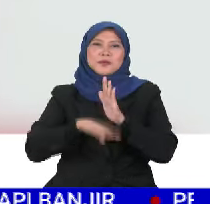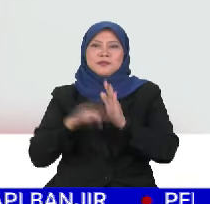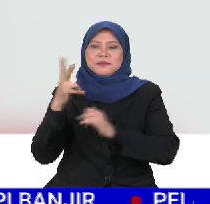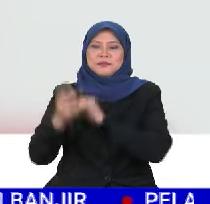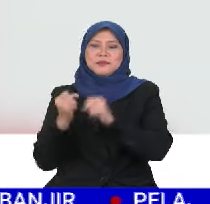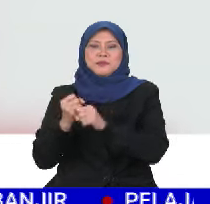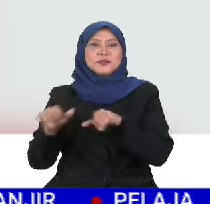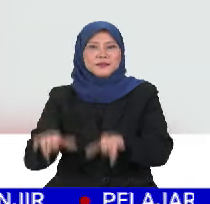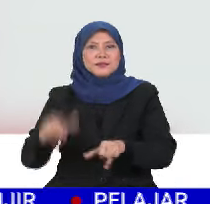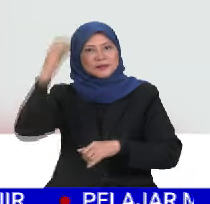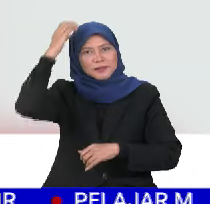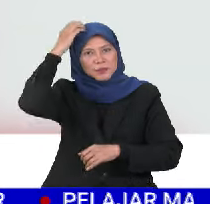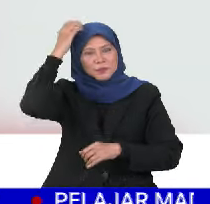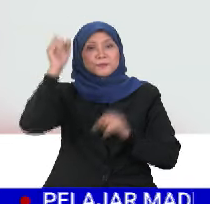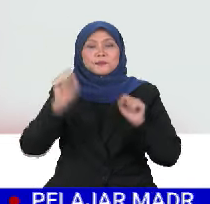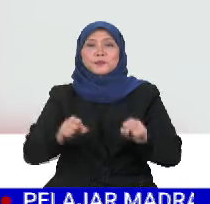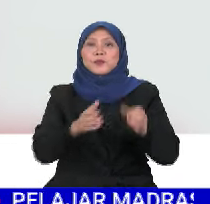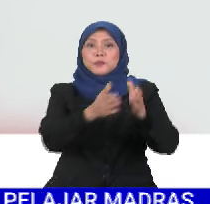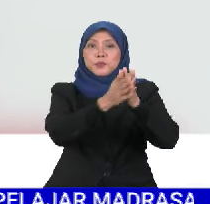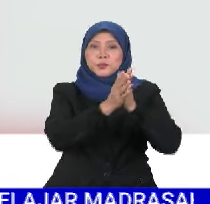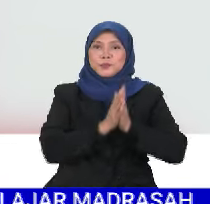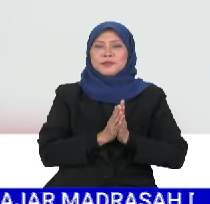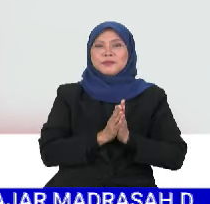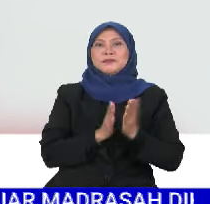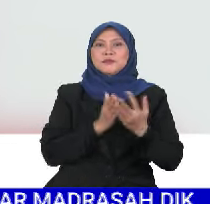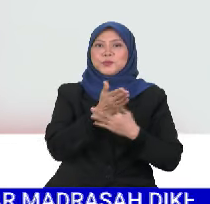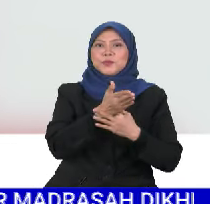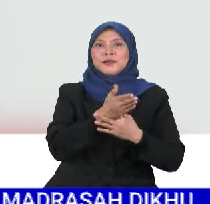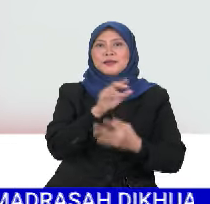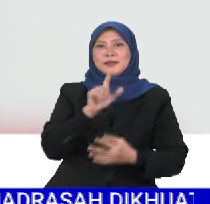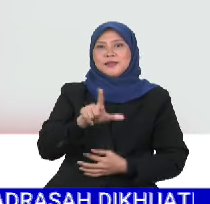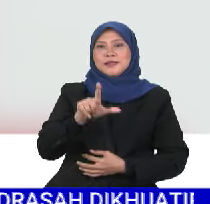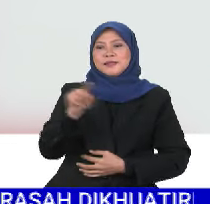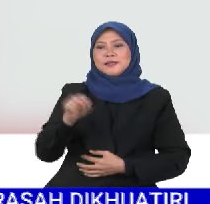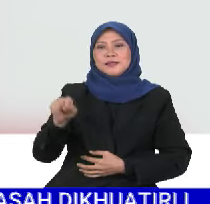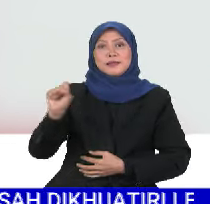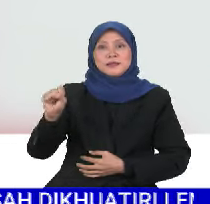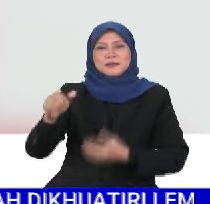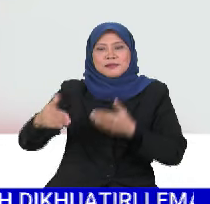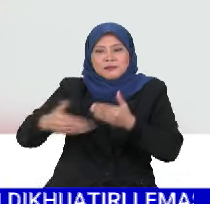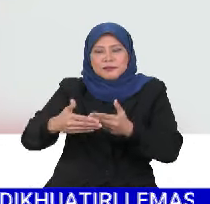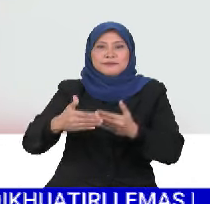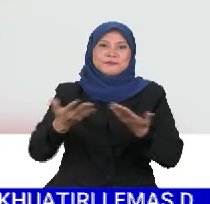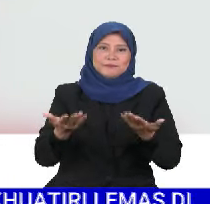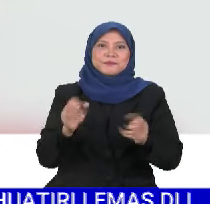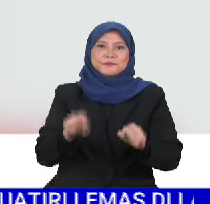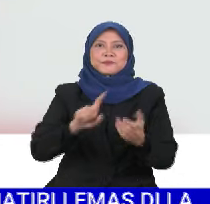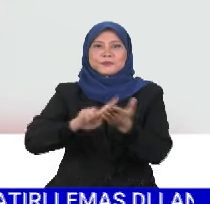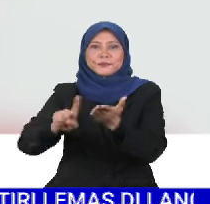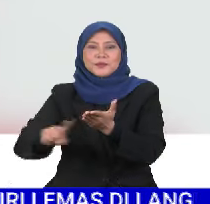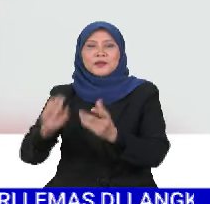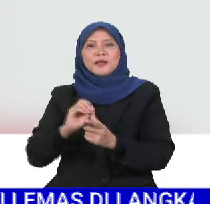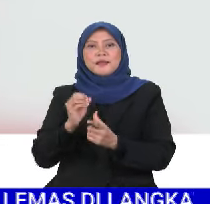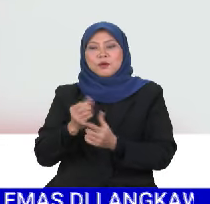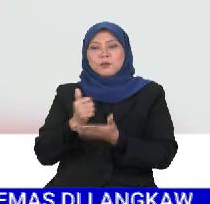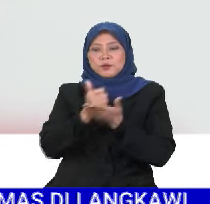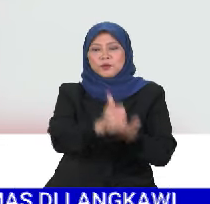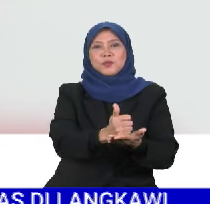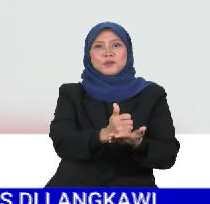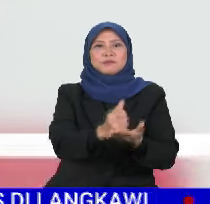tahun. Mereka boleh merujuk permohonan kecawangan LZS yang berhampiran atau penolong amil